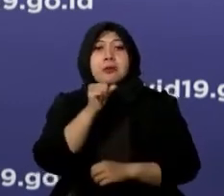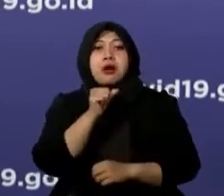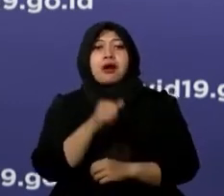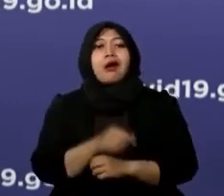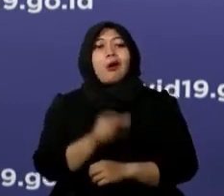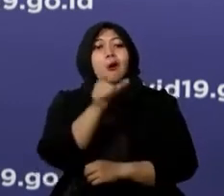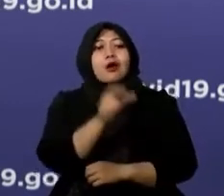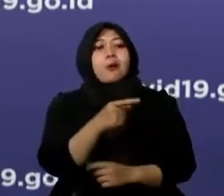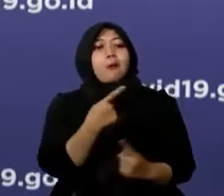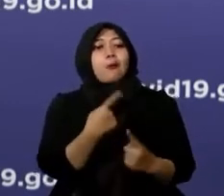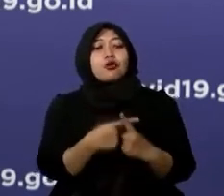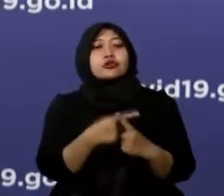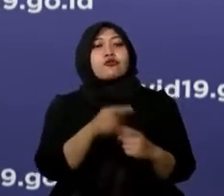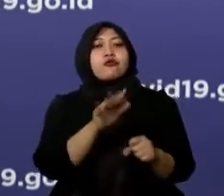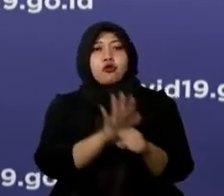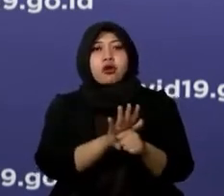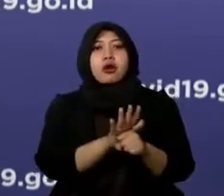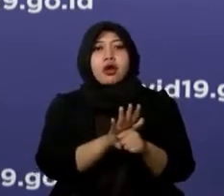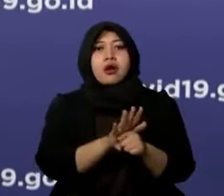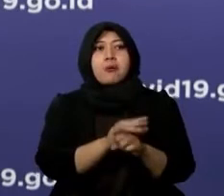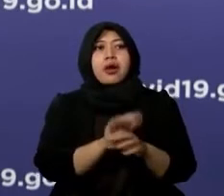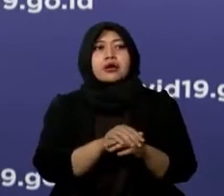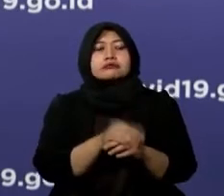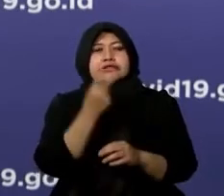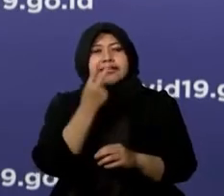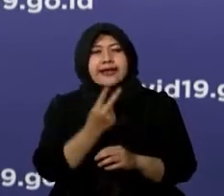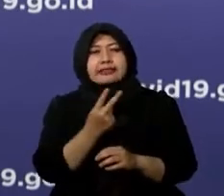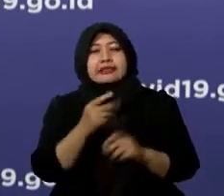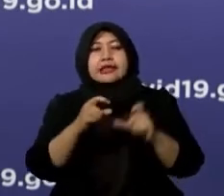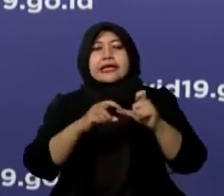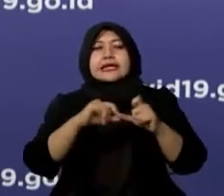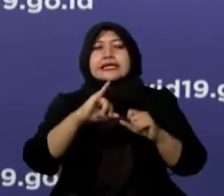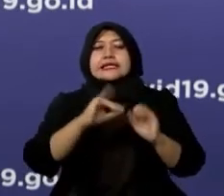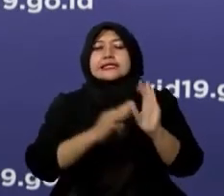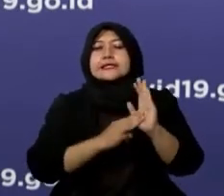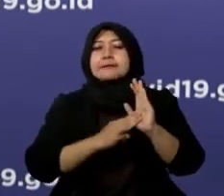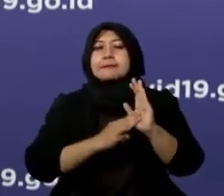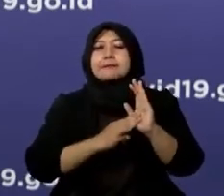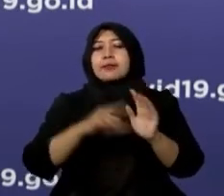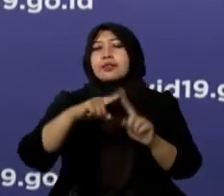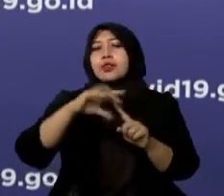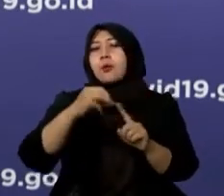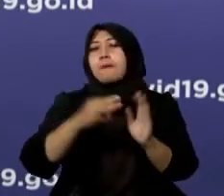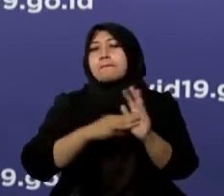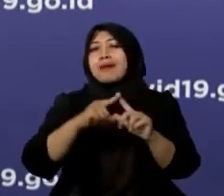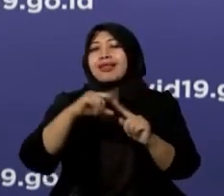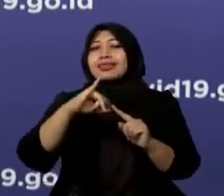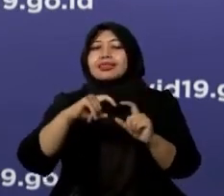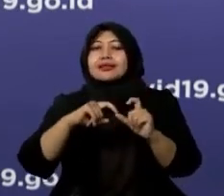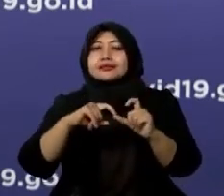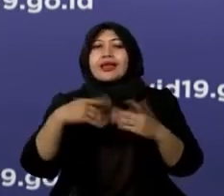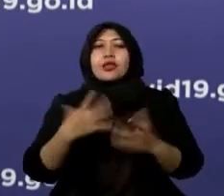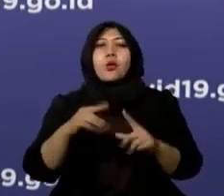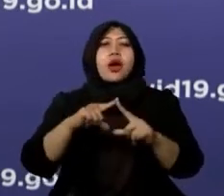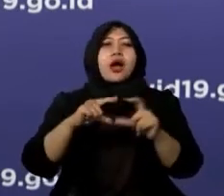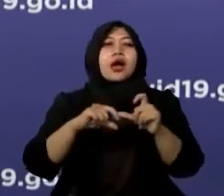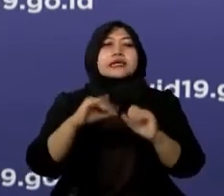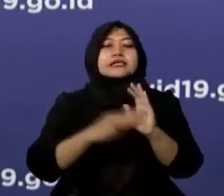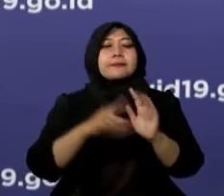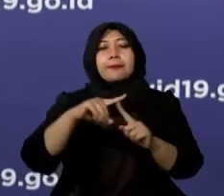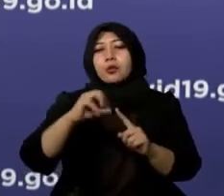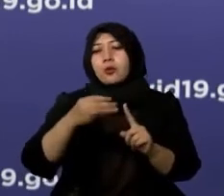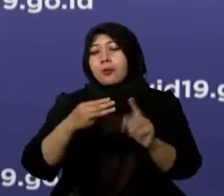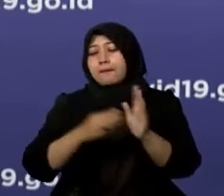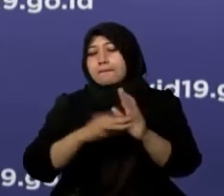terkonfirmasi positif, baik simptomatis ada gejala maupun asimptomatis tidak ada